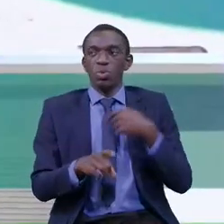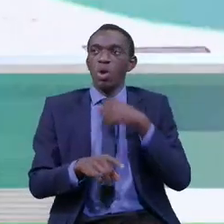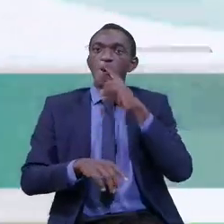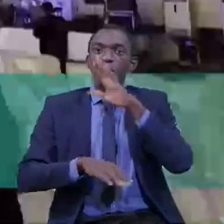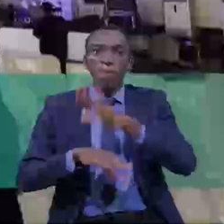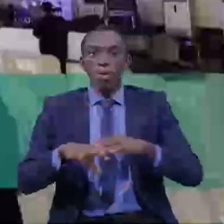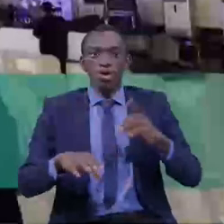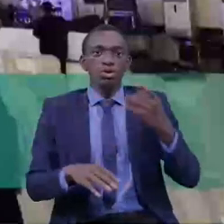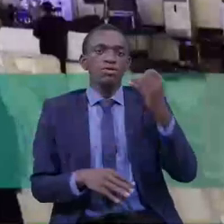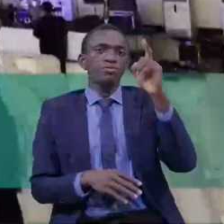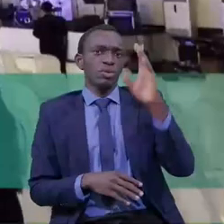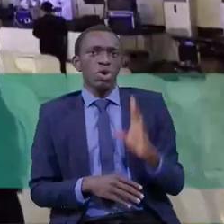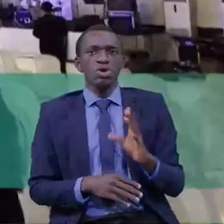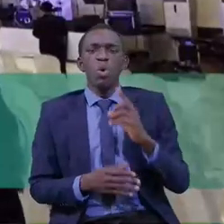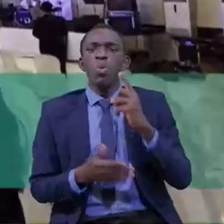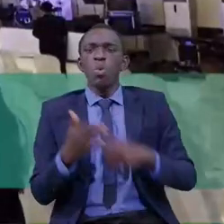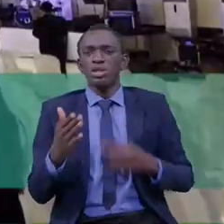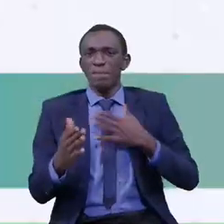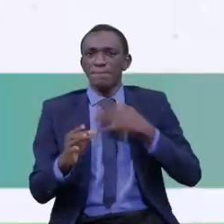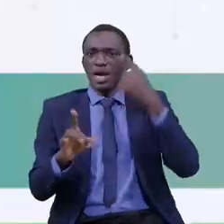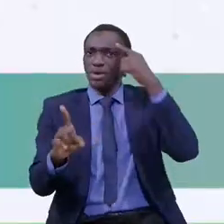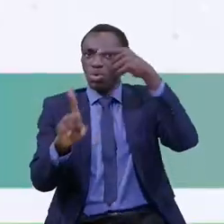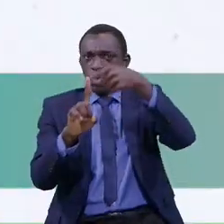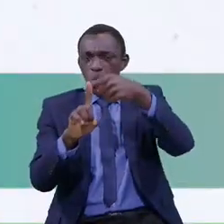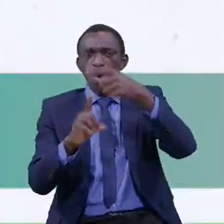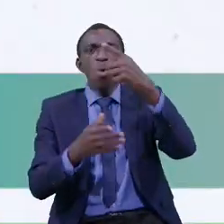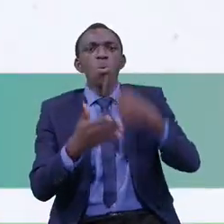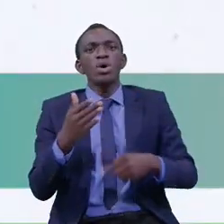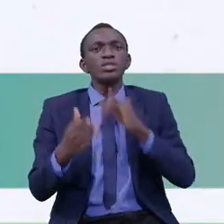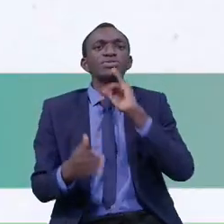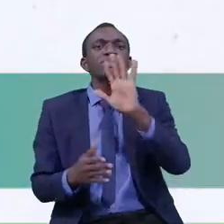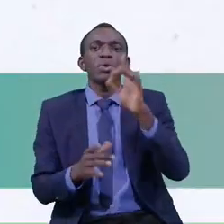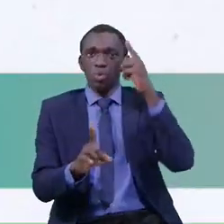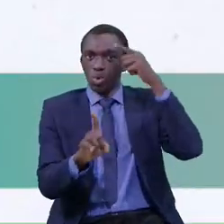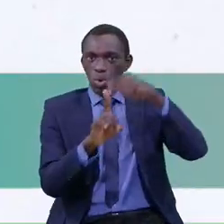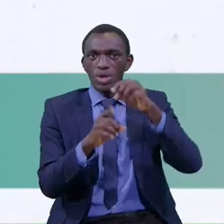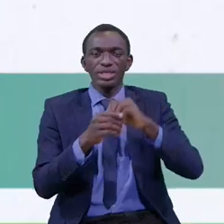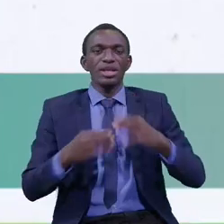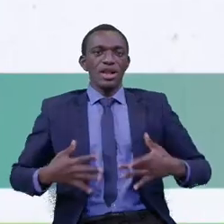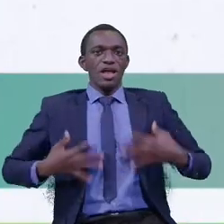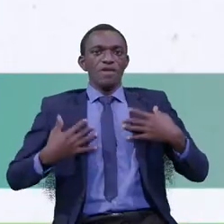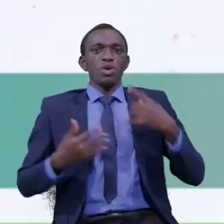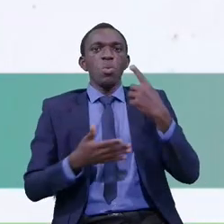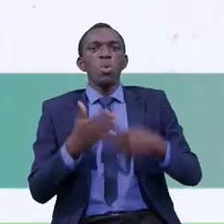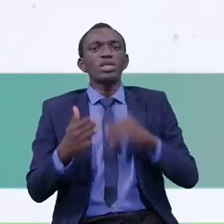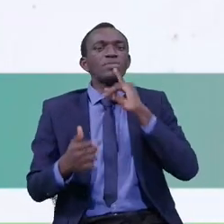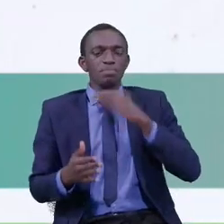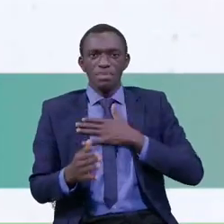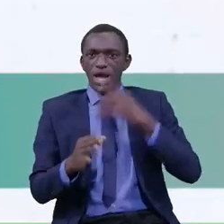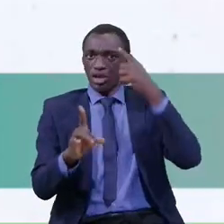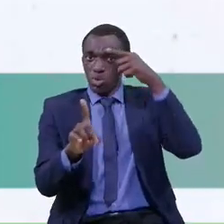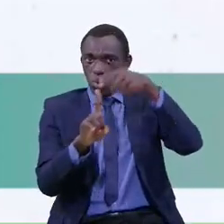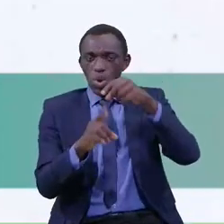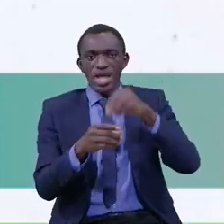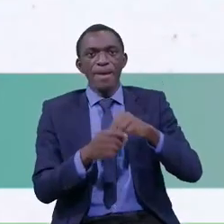Dieu. Quels sont mes buts? Quels sont tes objectifs dans la vie? Quels sont tes objectifs dans le ministère? Quels sont mes objectifs